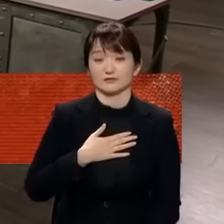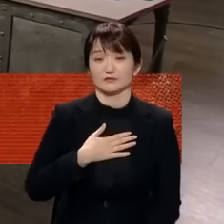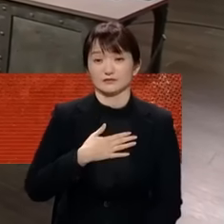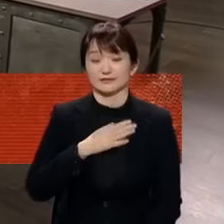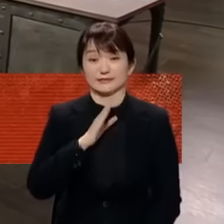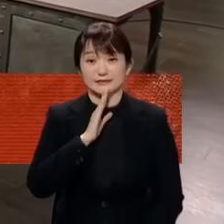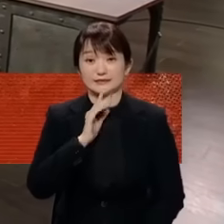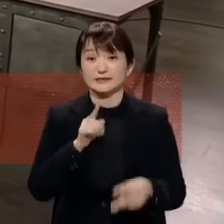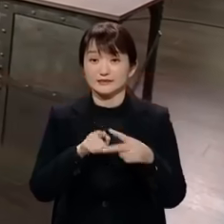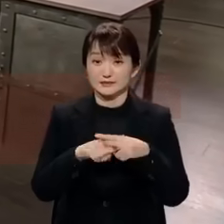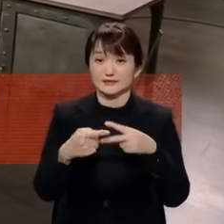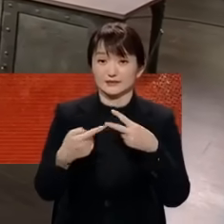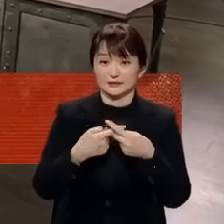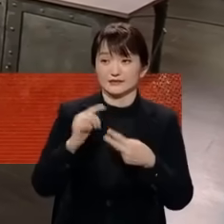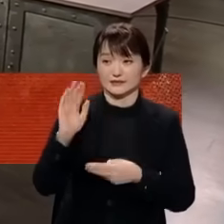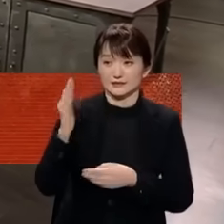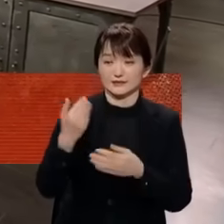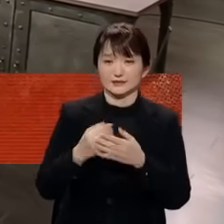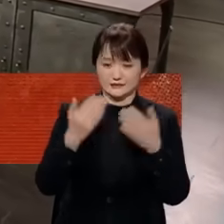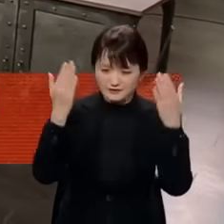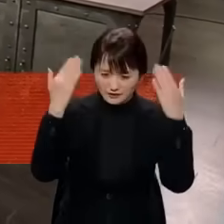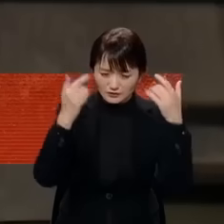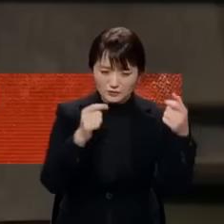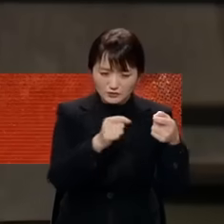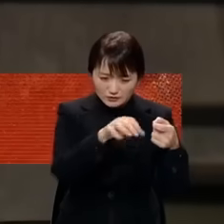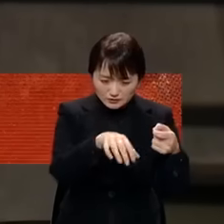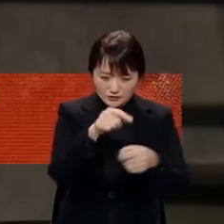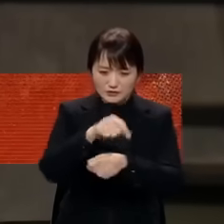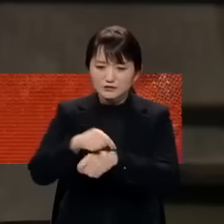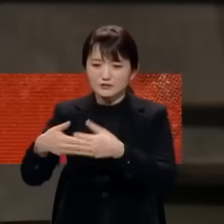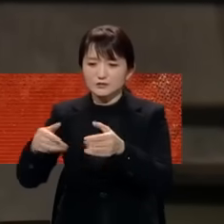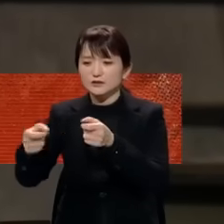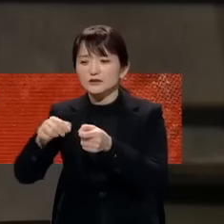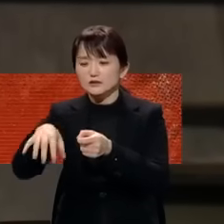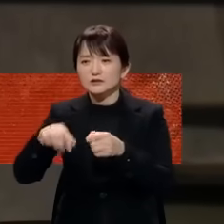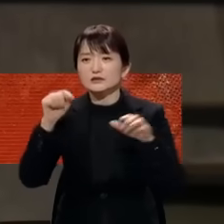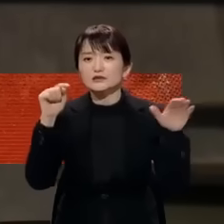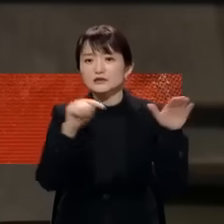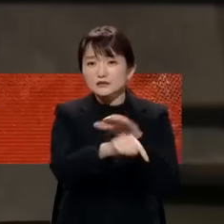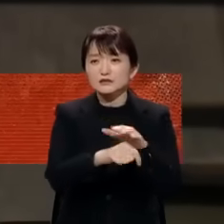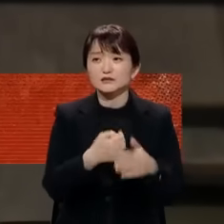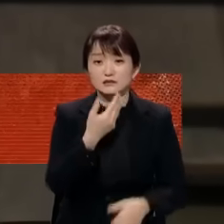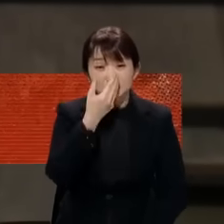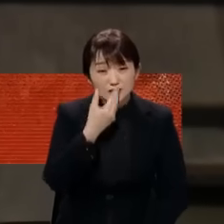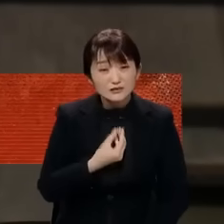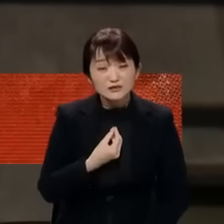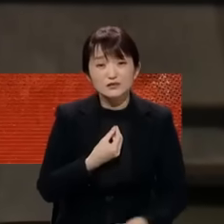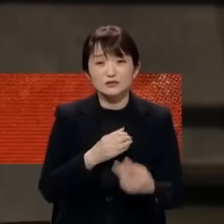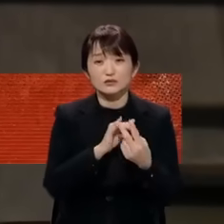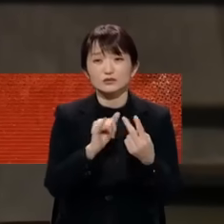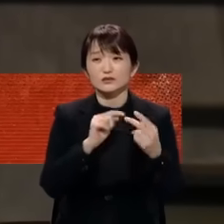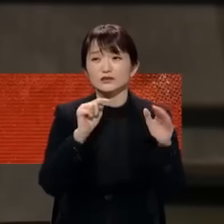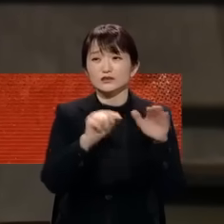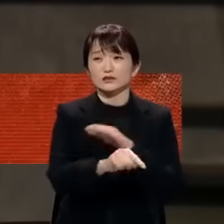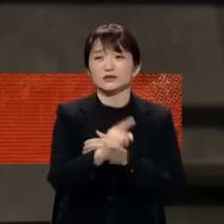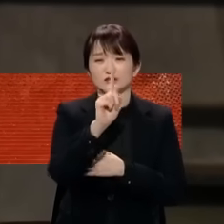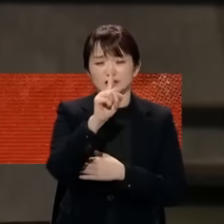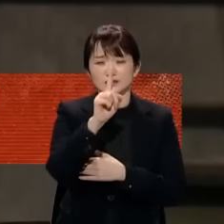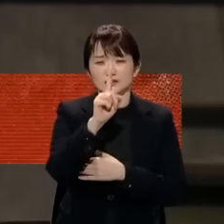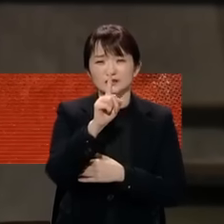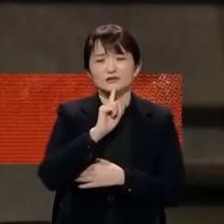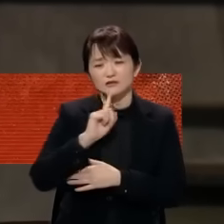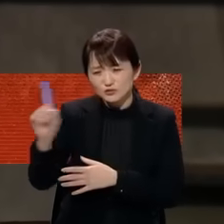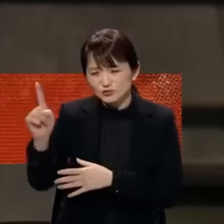왜냐면은 학교 근처나 이런 사무실 근처 같은 그 커피숍에 가보면 음료수 뭐 두려 왔는데도 하나만 시켜 가지고 몇